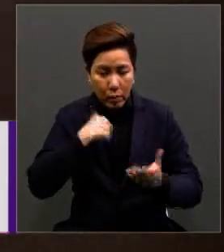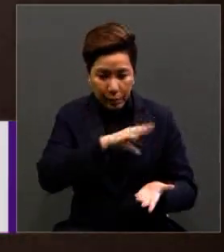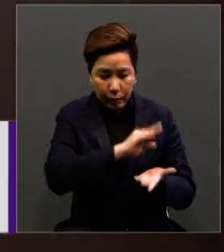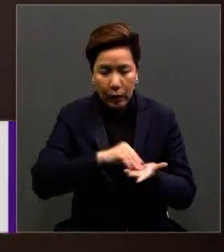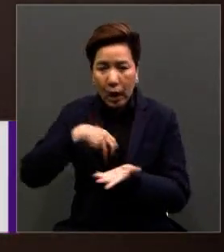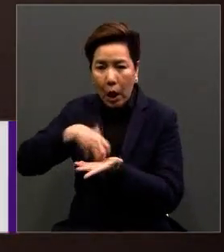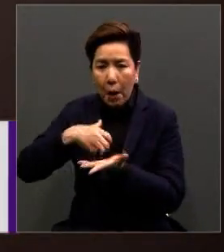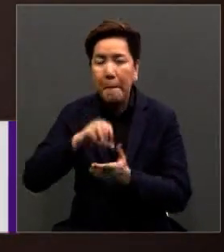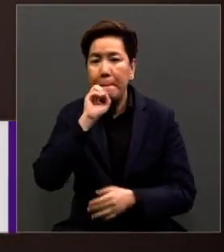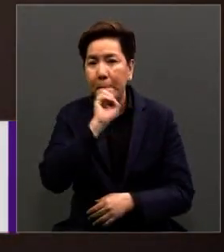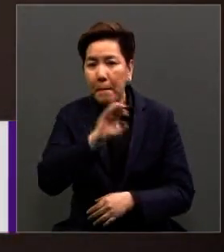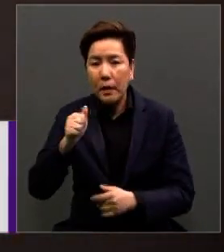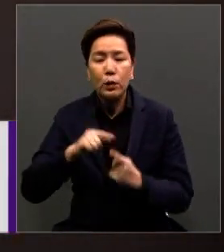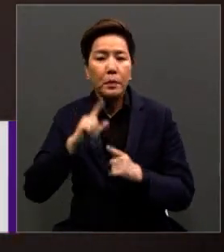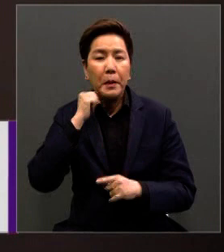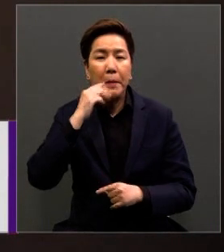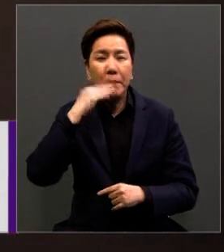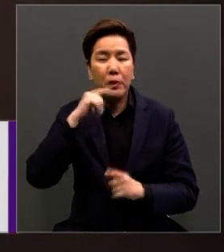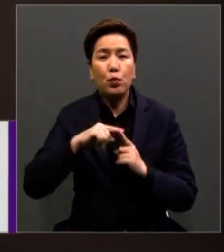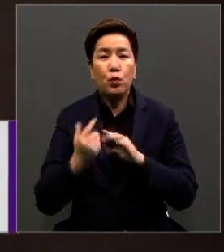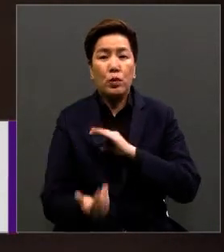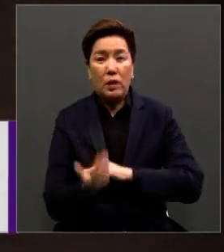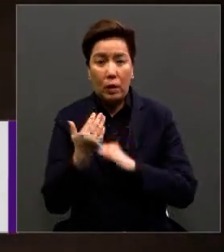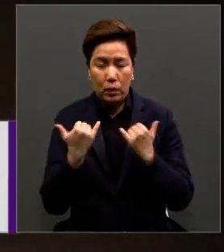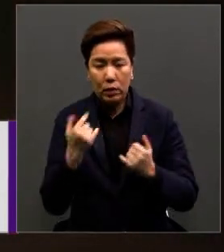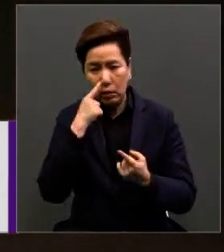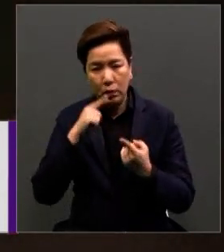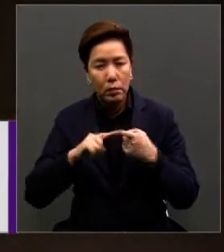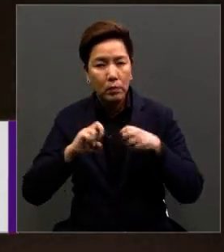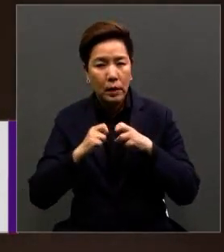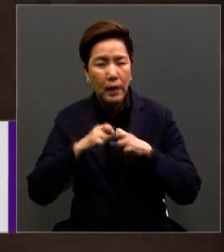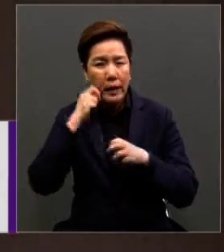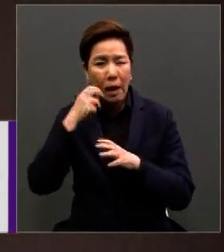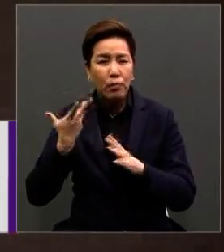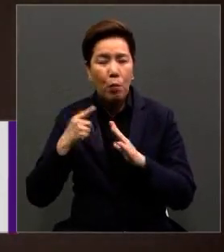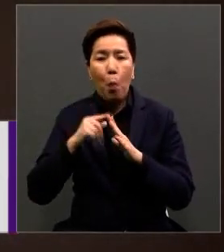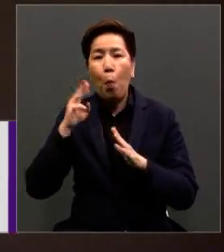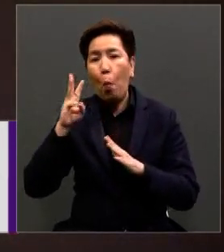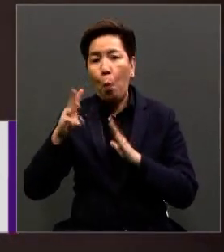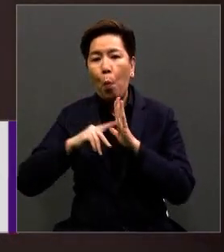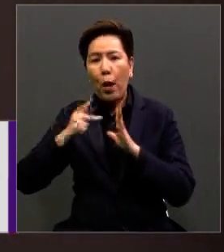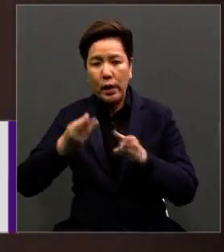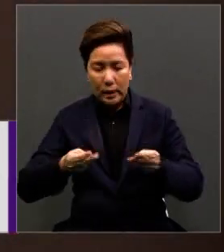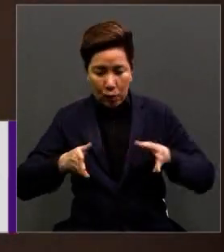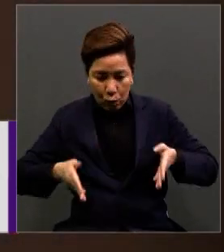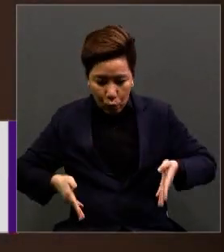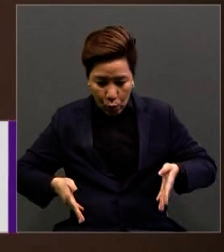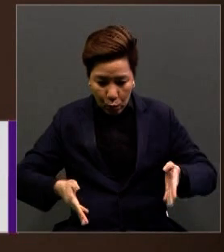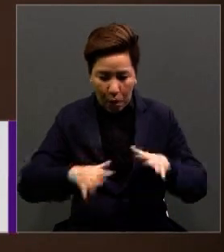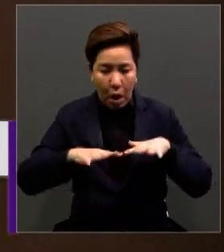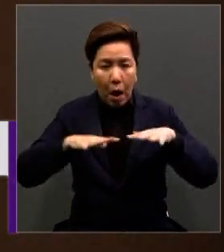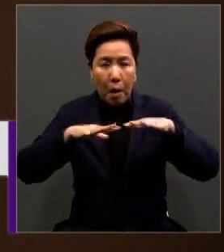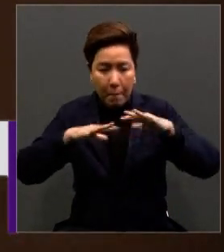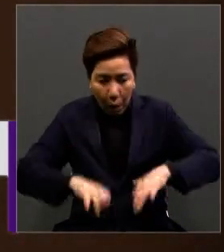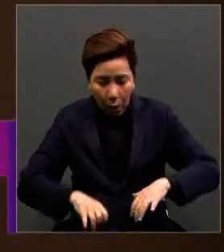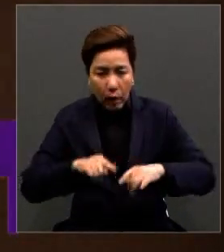บ้านท่าด่านนะตำบลแม่พริกเมื่อช่วงเช้าวันนี้ว่ามีลักษณะของมวลน้ำวังนะเซาะตลิ่งถนนเลียบน้ำวัง